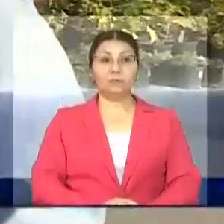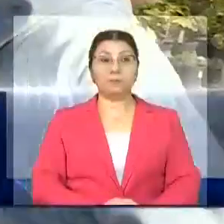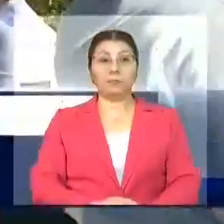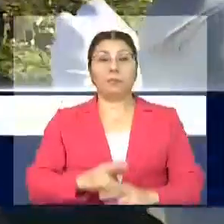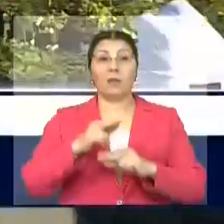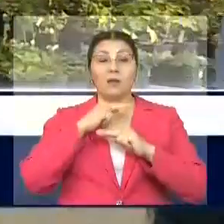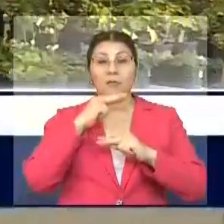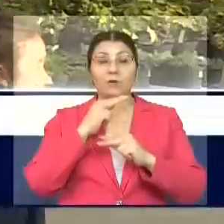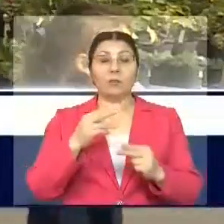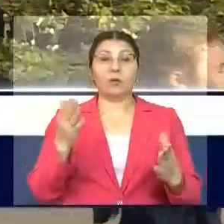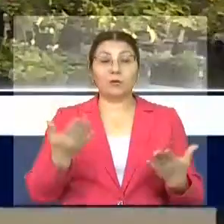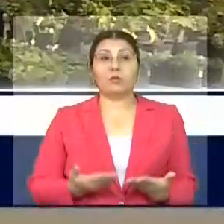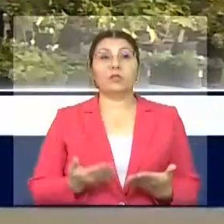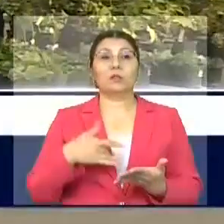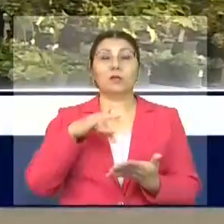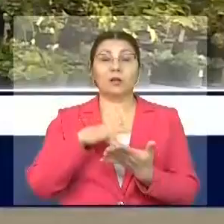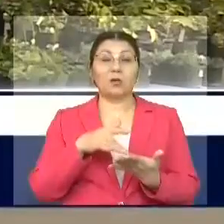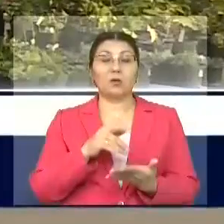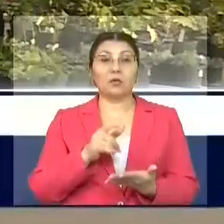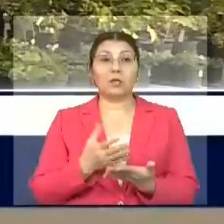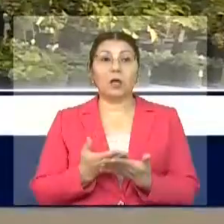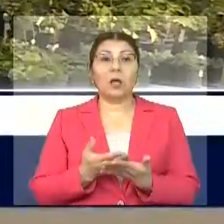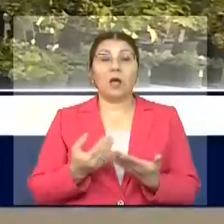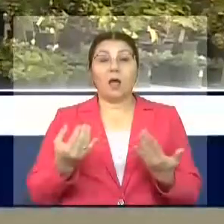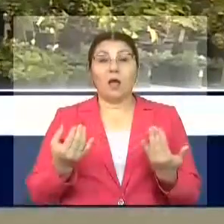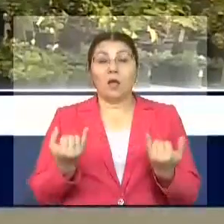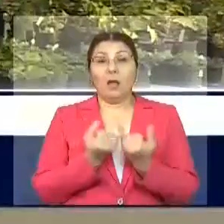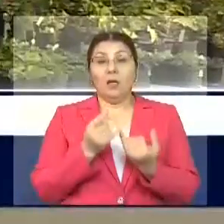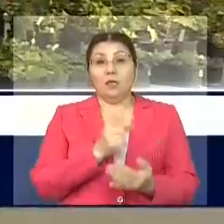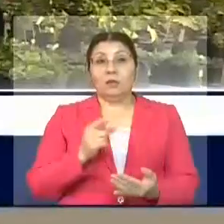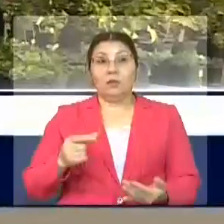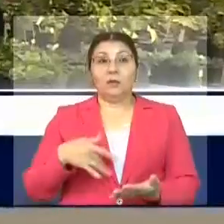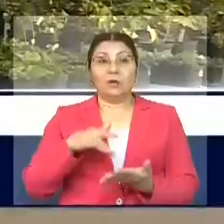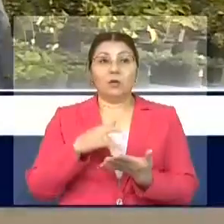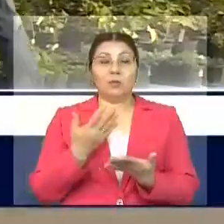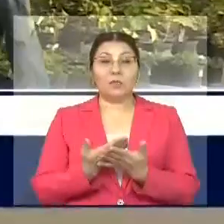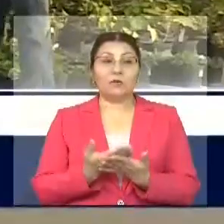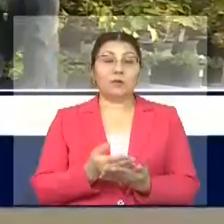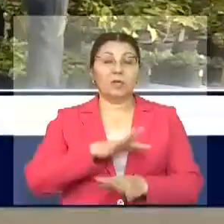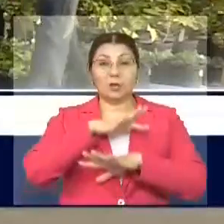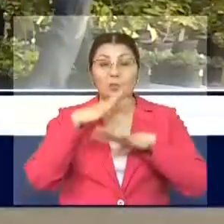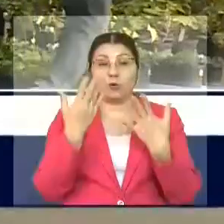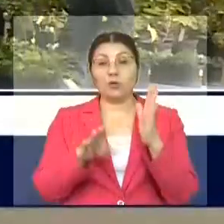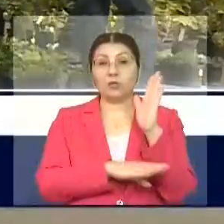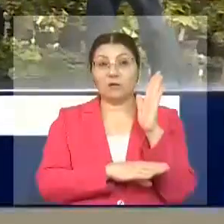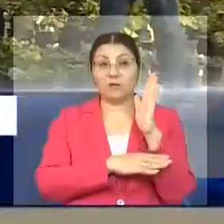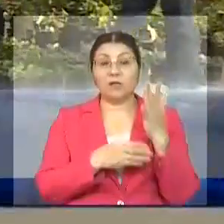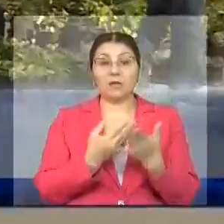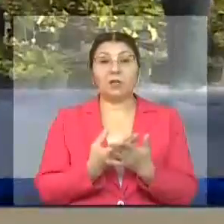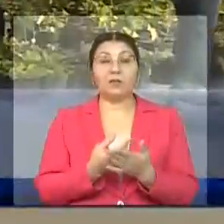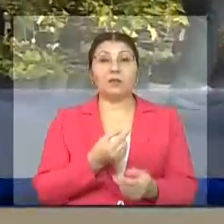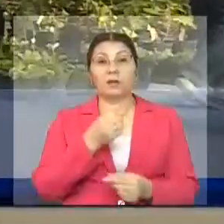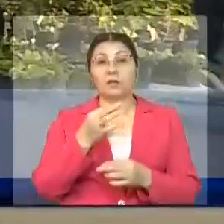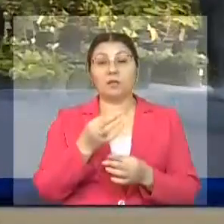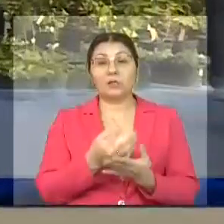значит, горожан и гостей города представлены декоративные, плодово-ягодные деревья, также комнатные